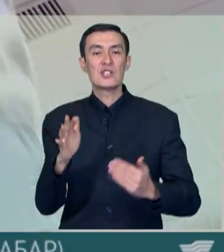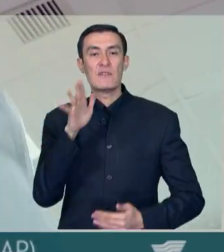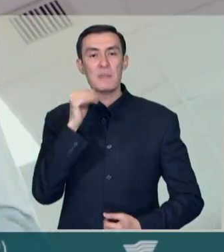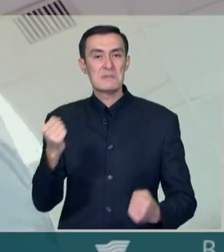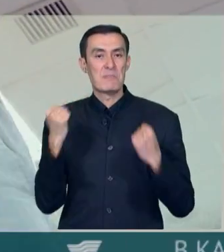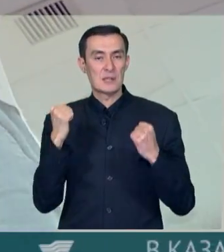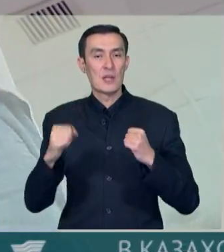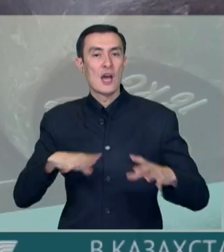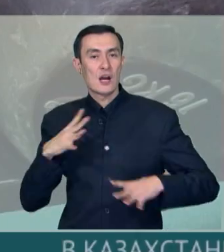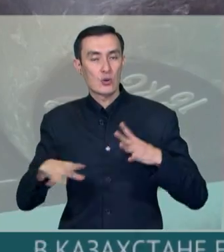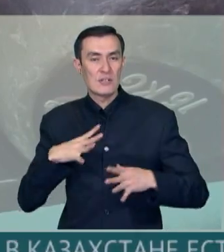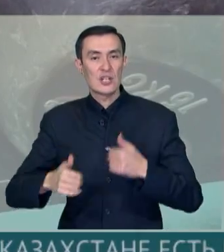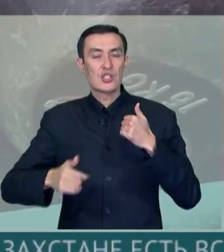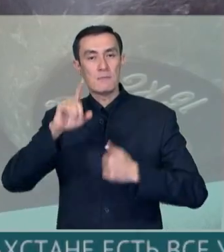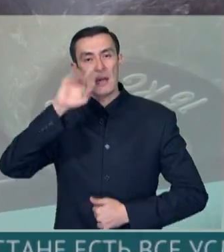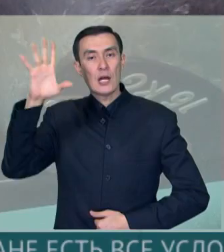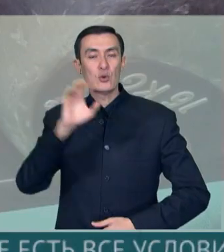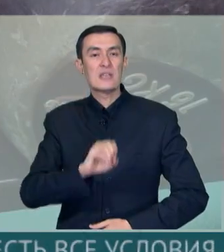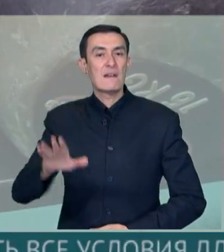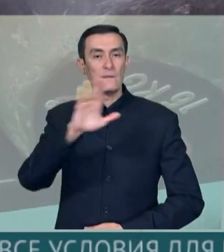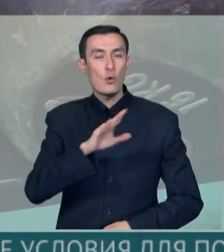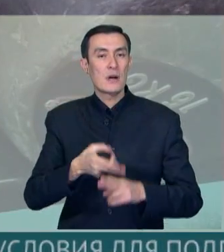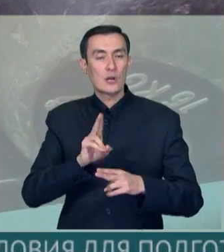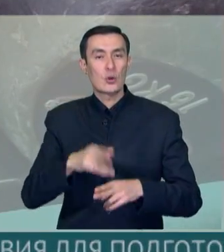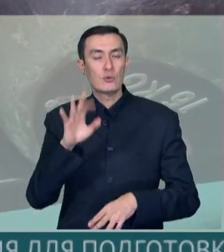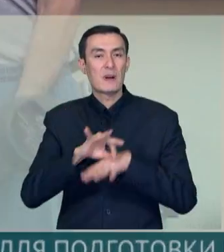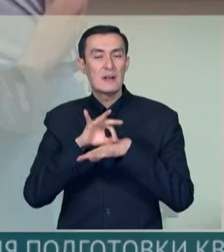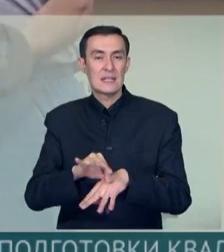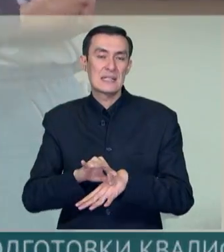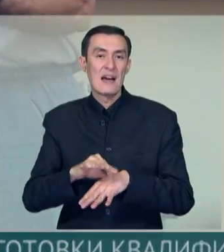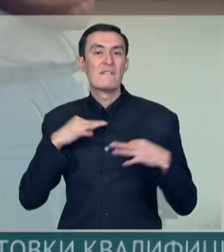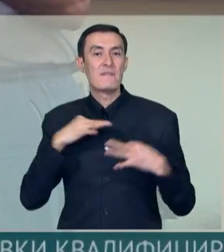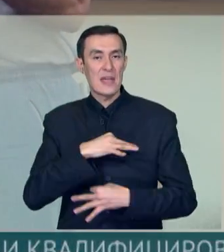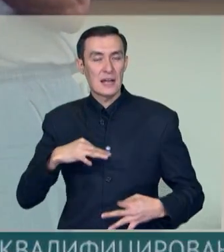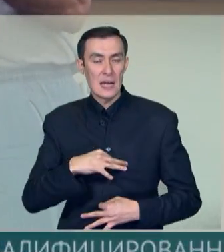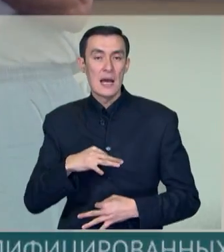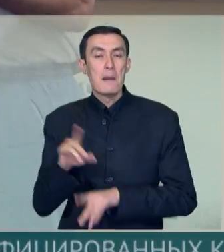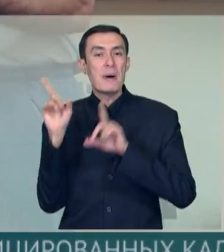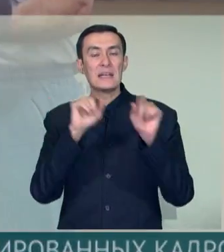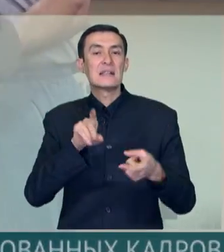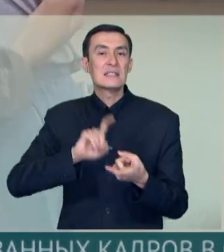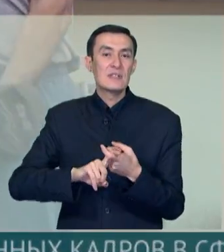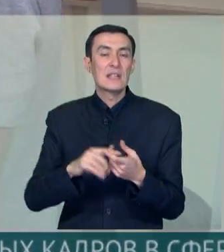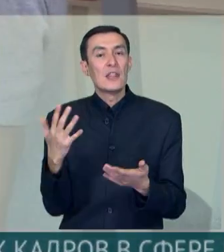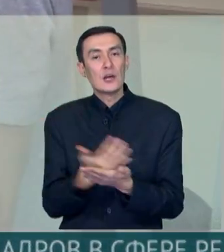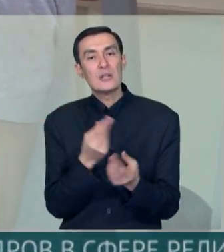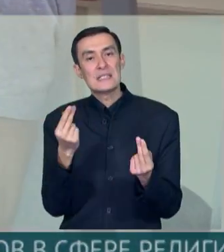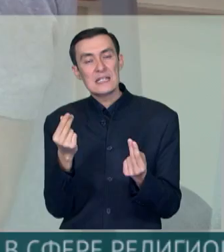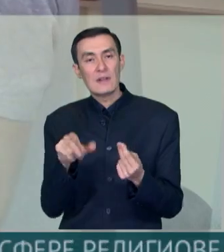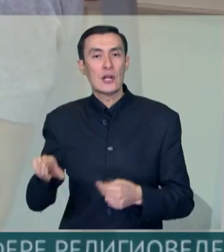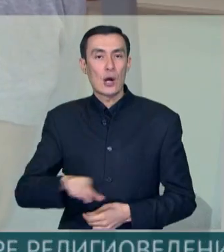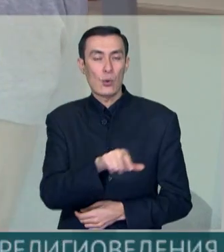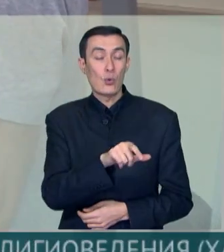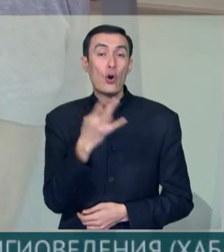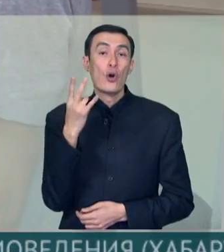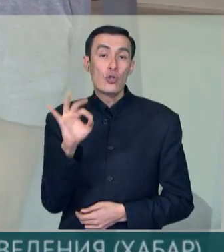время спортсмен готовится к чемпионату Европы, который пройдет в Будапеште. Поездка зависит от того, найдет ли он средства на